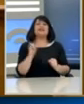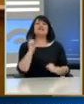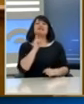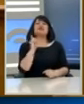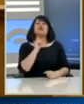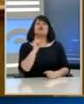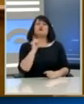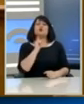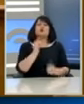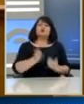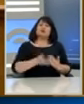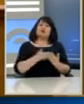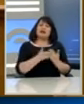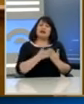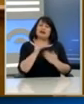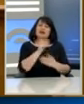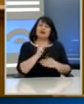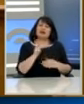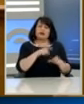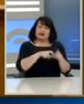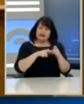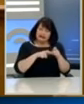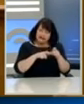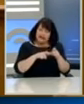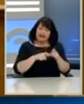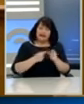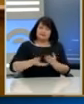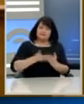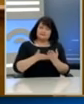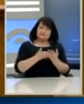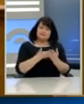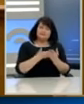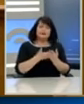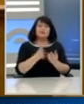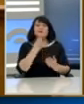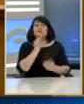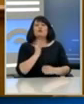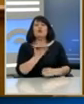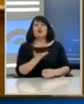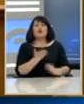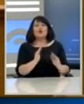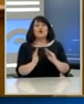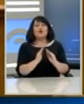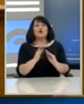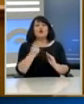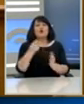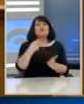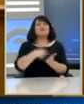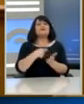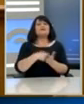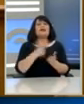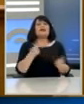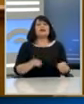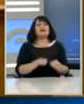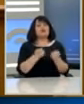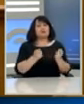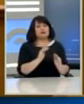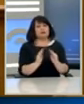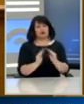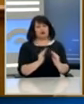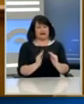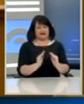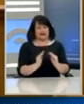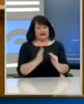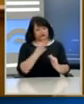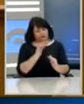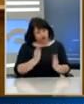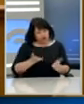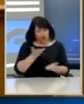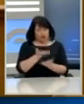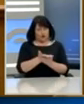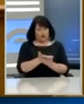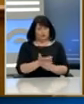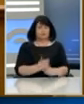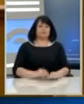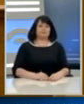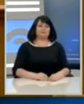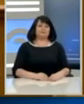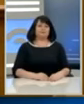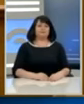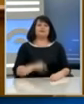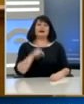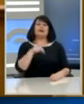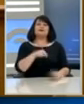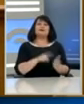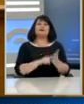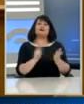τη συμμετοχή των κοινωνικών εταίρων. Κυρίως γίνεται για να διασφαλίσουμε τους μισθούς των εργαζόμενων σε αυτά. Λύνεται επίσης με αυτή